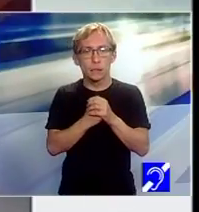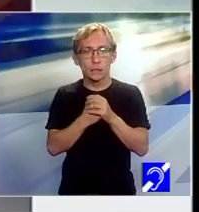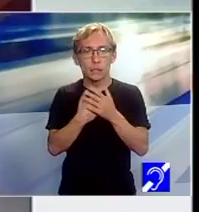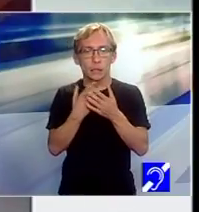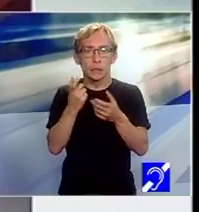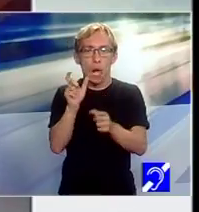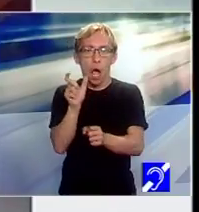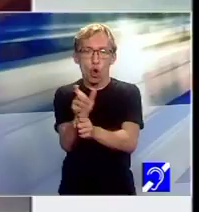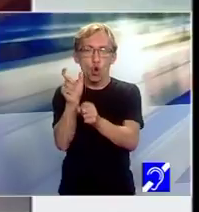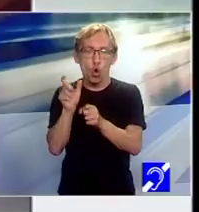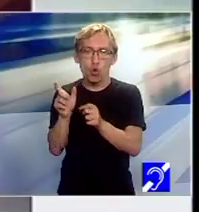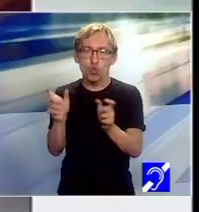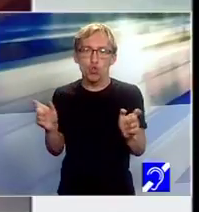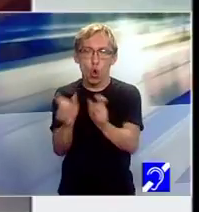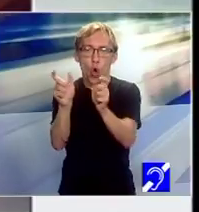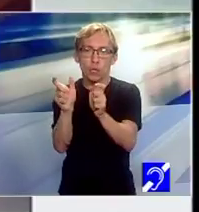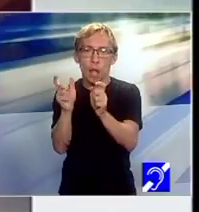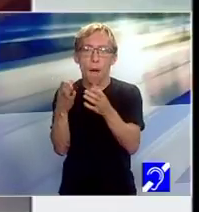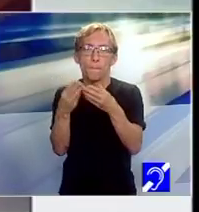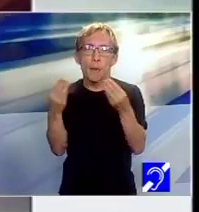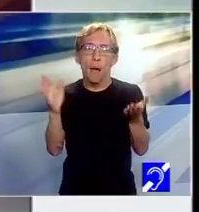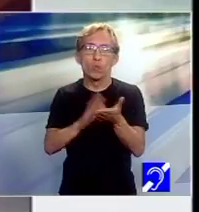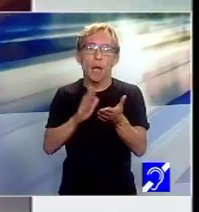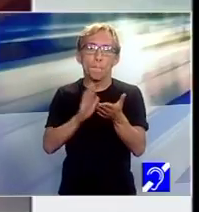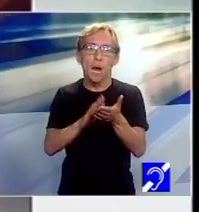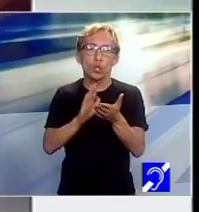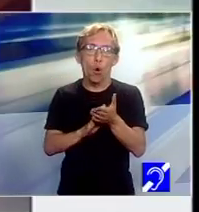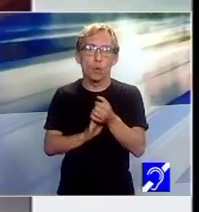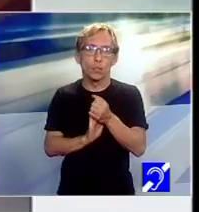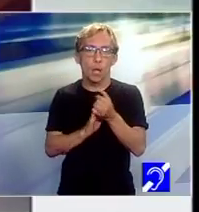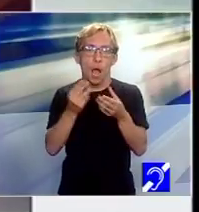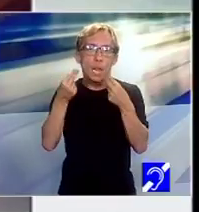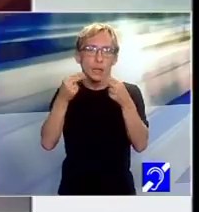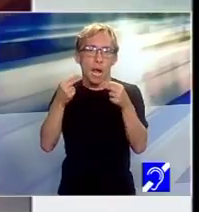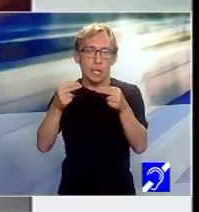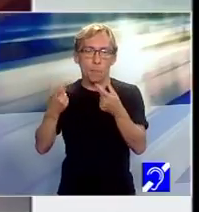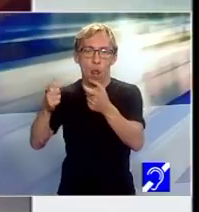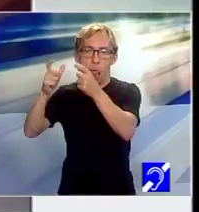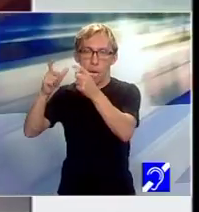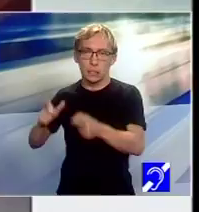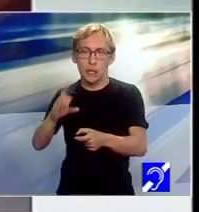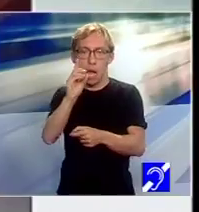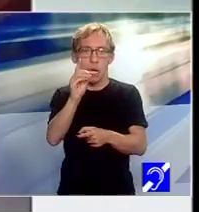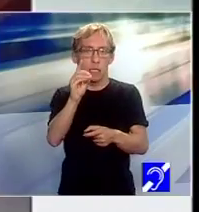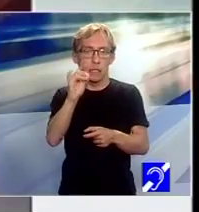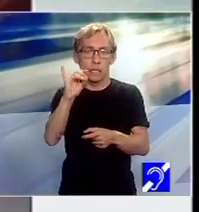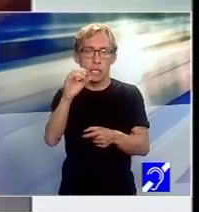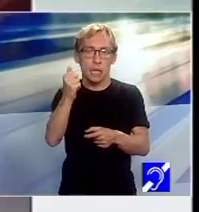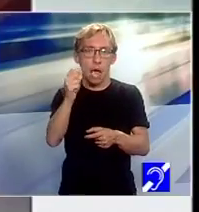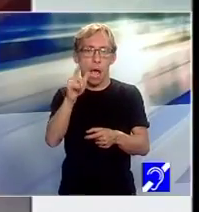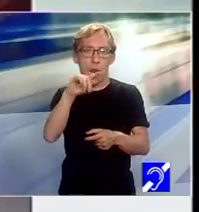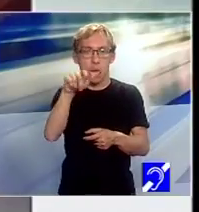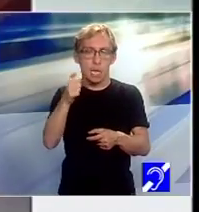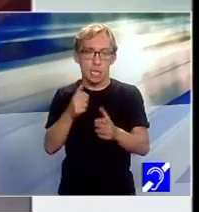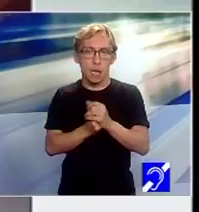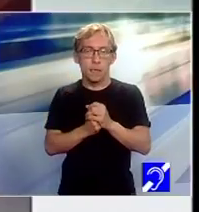contracarăm prin diferite metode. De exemplu, la secția de hemodializă, în premier național